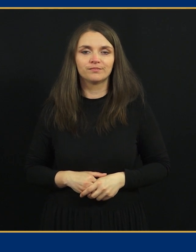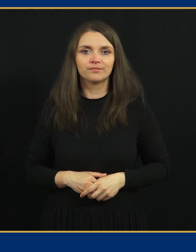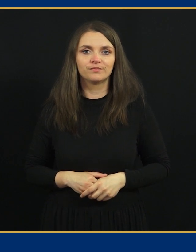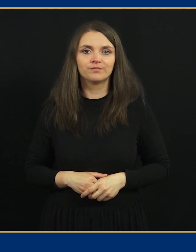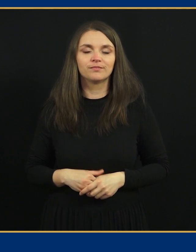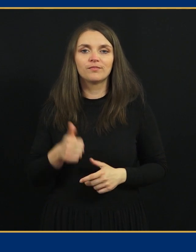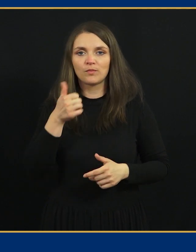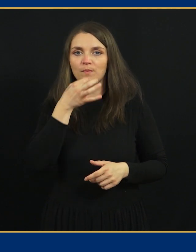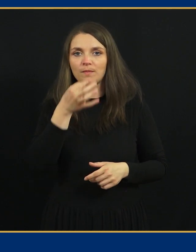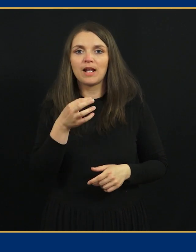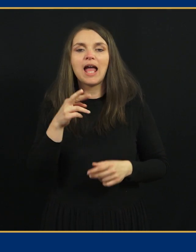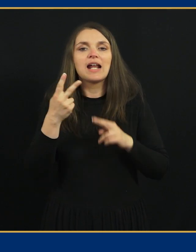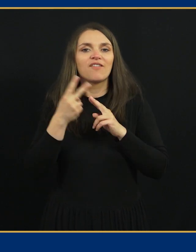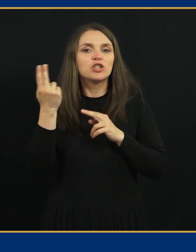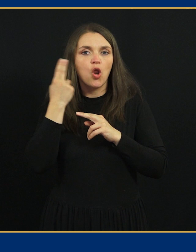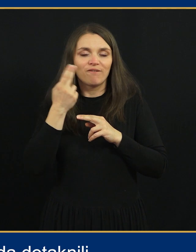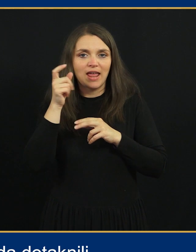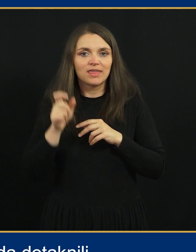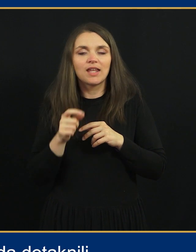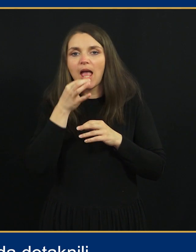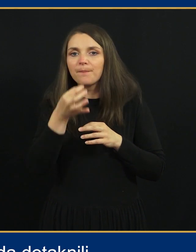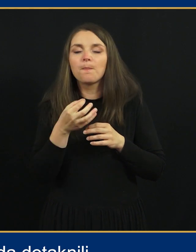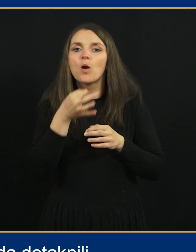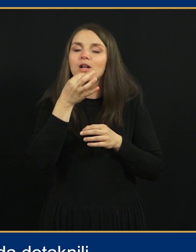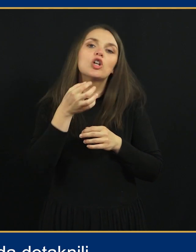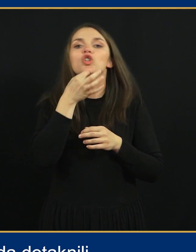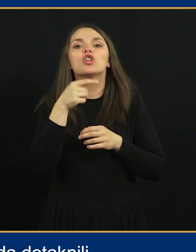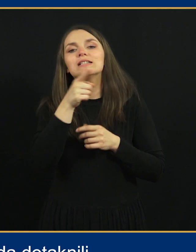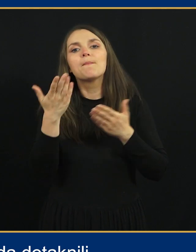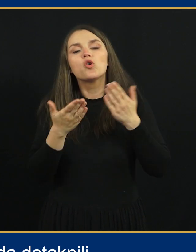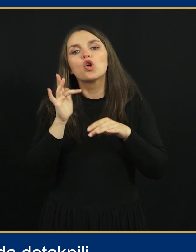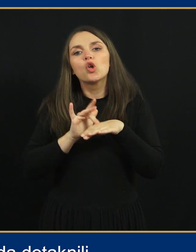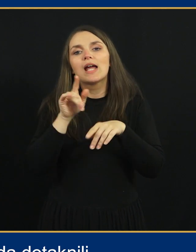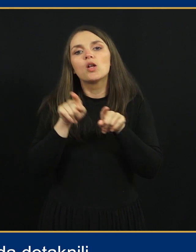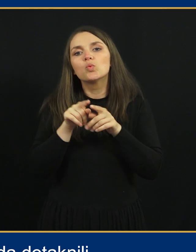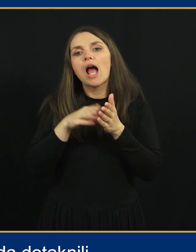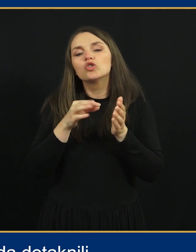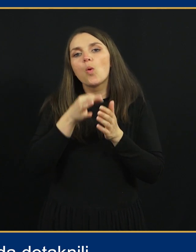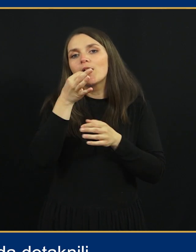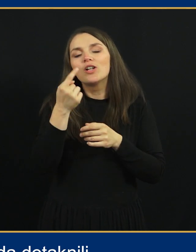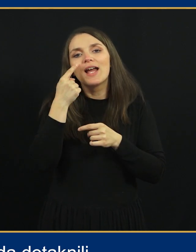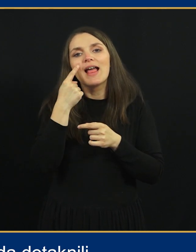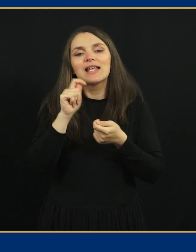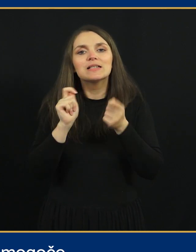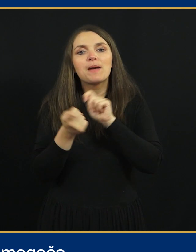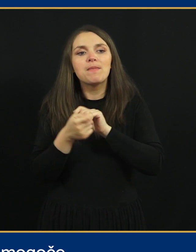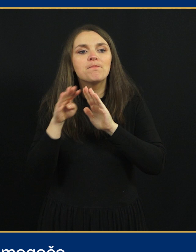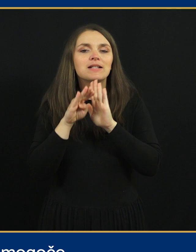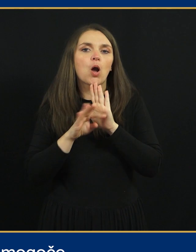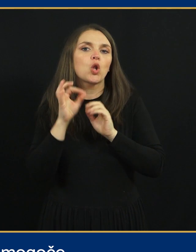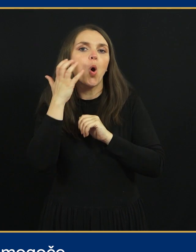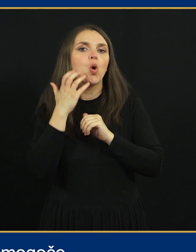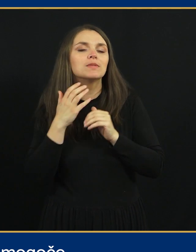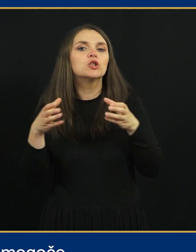Sandi Horvat, RTV Slovenija. Jaz imam vprašanje, če ste se morda dotaknili kakšnega vprašanja glede spremembe zakona o